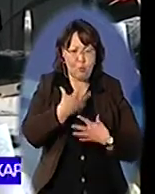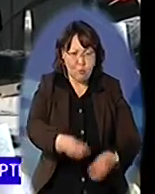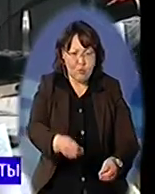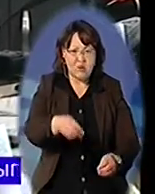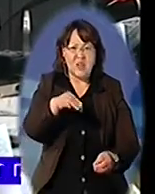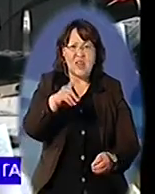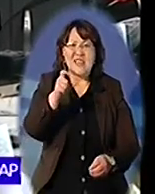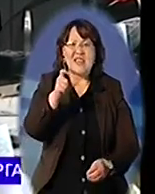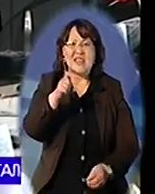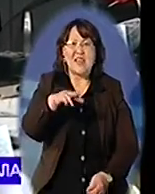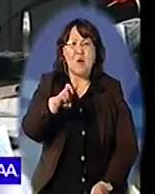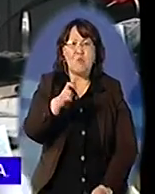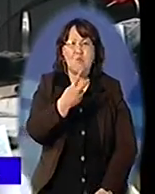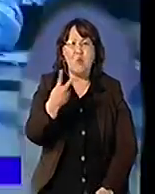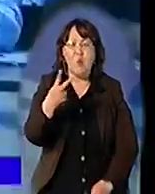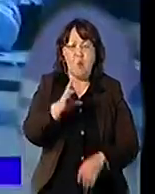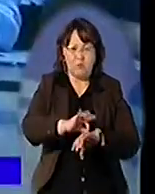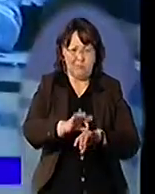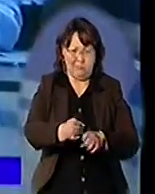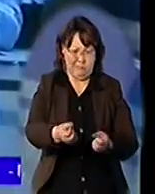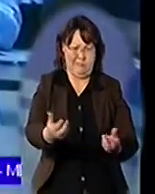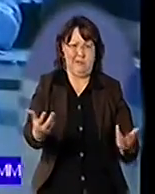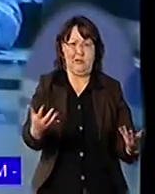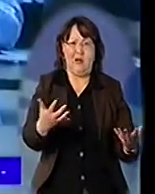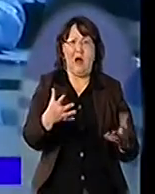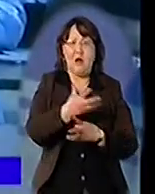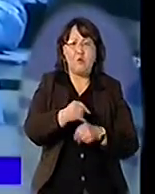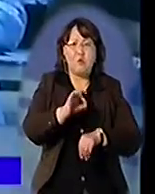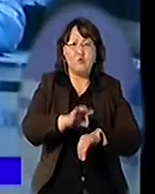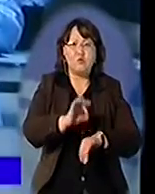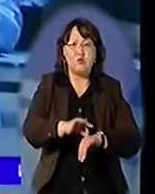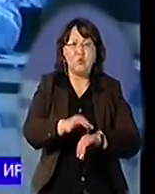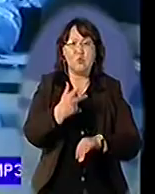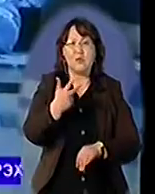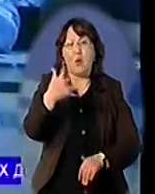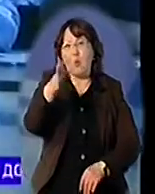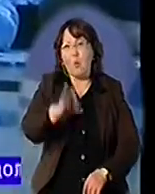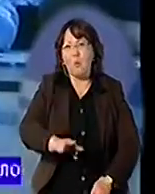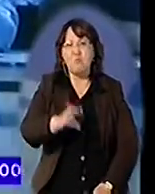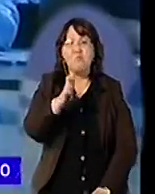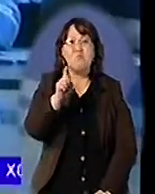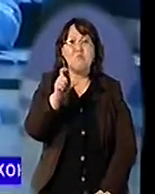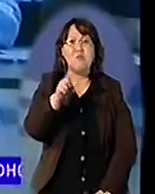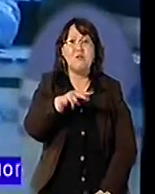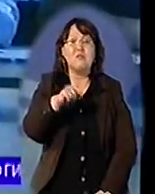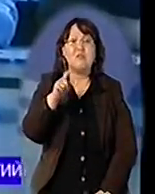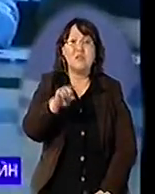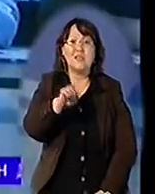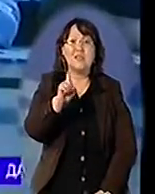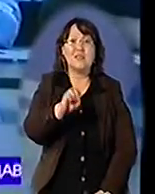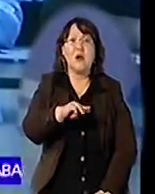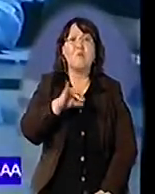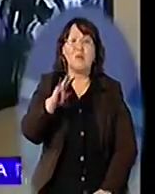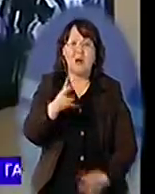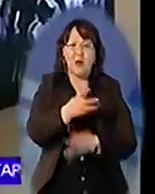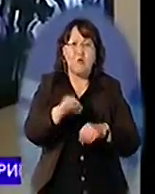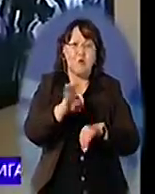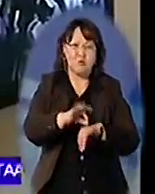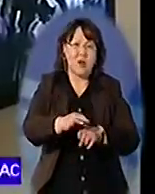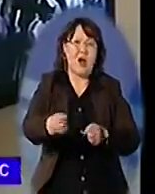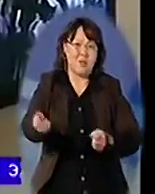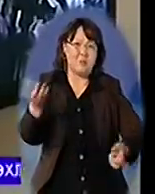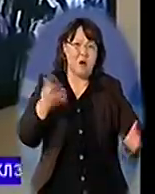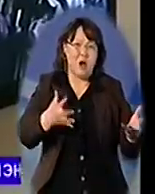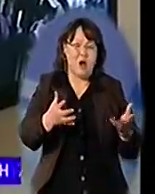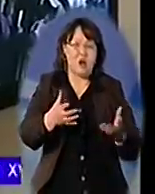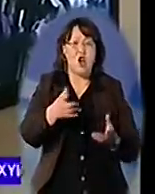мэдээллээ. Нийт халдвар төвчны 35% бэлгийн замаар дамжих халдвар эзэлж байна. Мөн эмгтээчүүдийн дийлэн хувь нь жирэмсний болон төрхийн хүндрэлтэй төрж